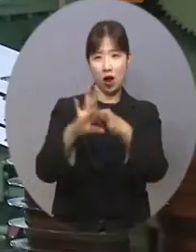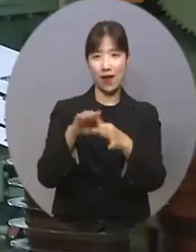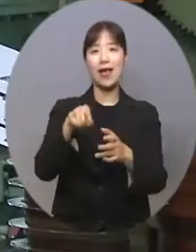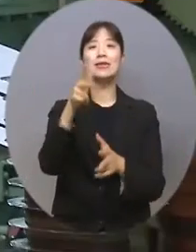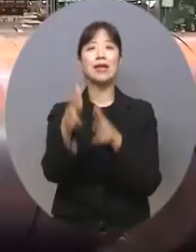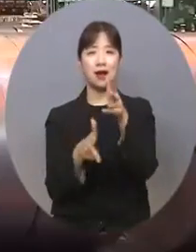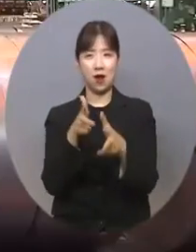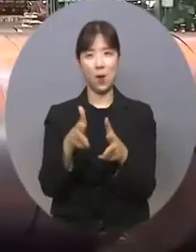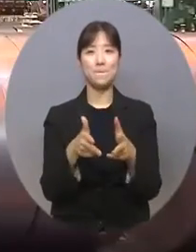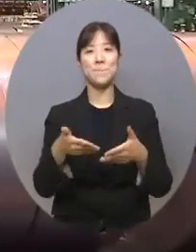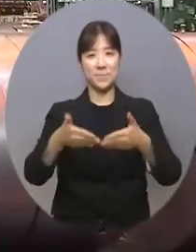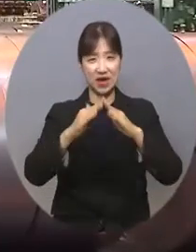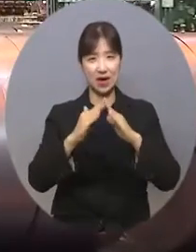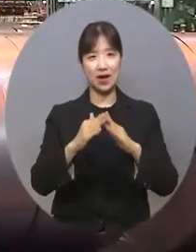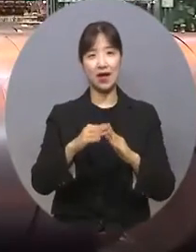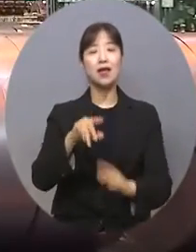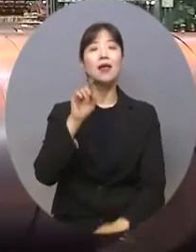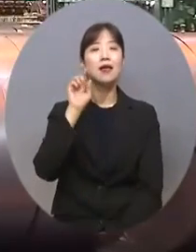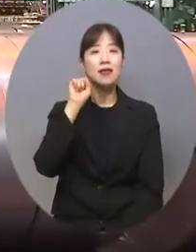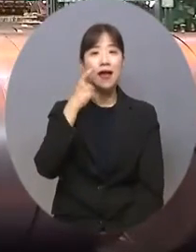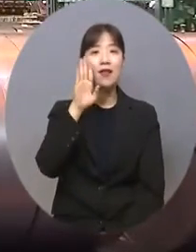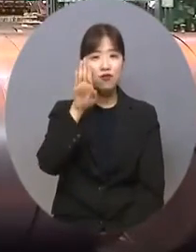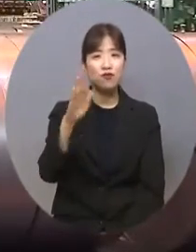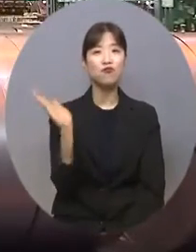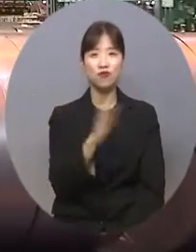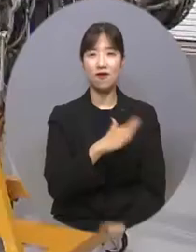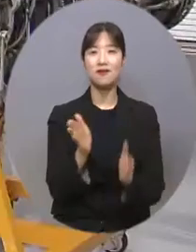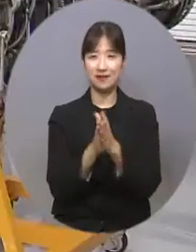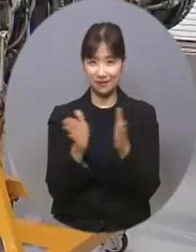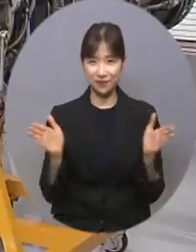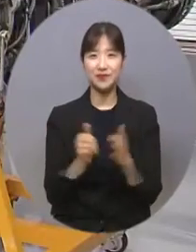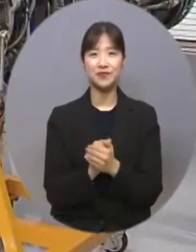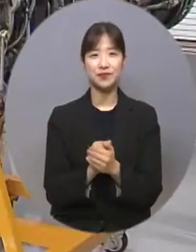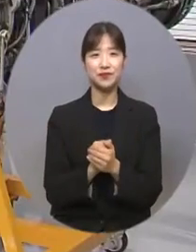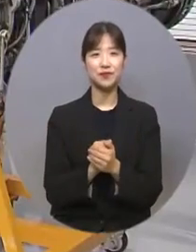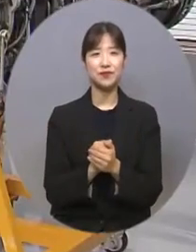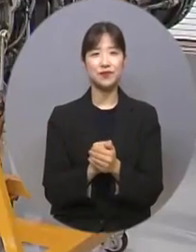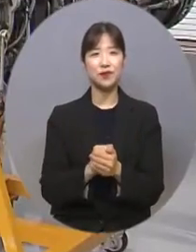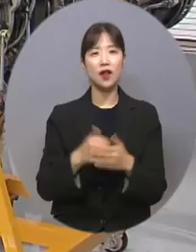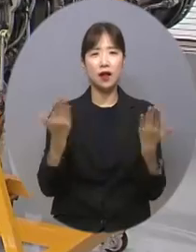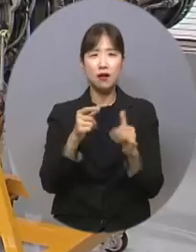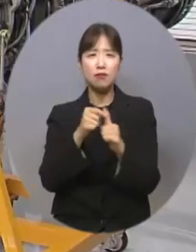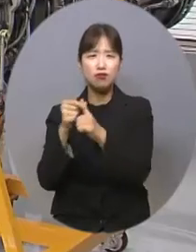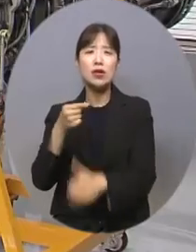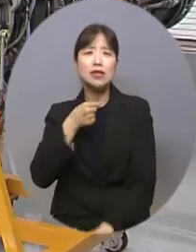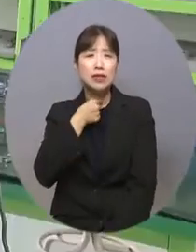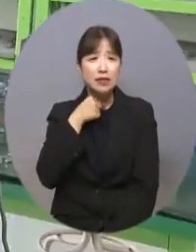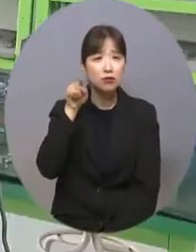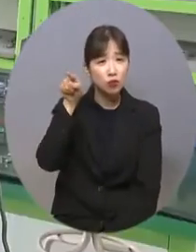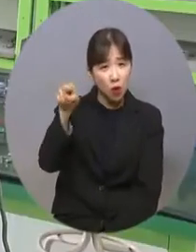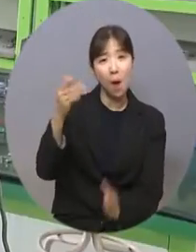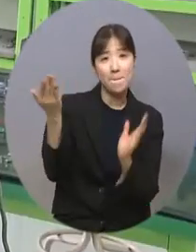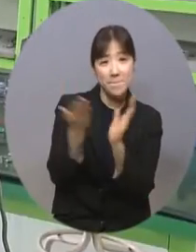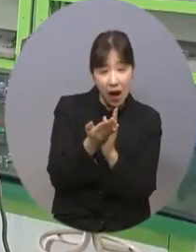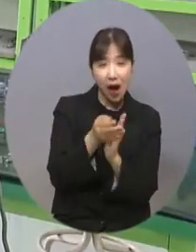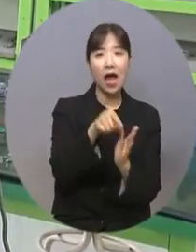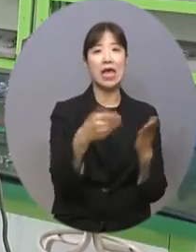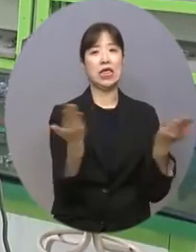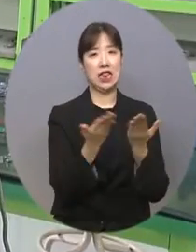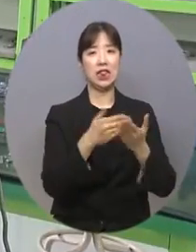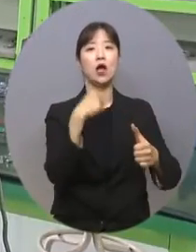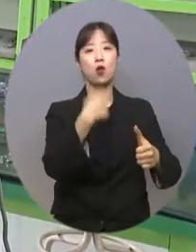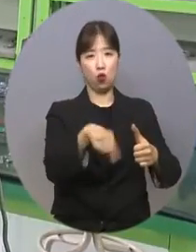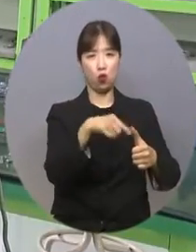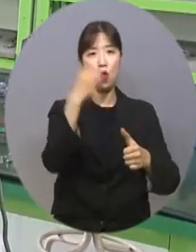다음달 부터 운영한다고 밝혔습니다 고잉 기업 수요를 반영한 맞춤형 직무교육 과정 으로 고졸